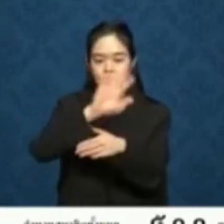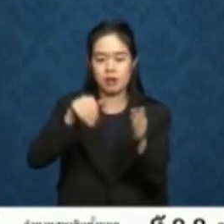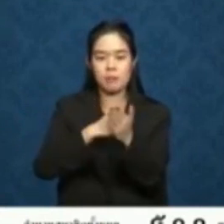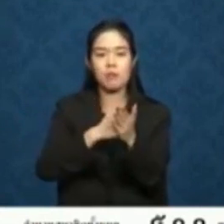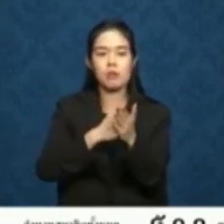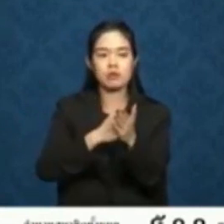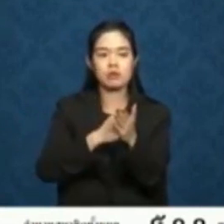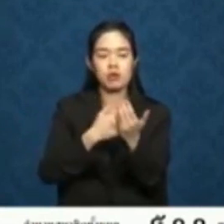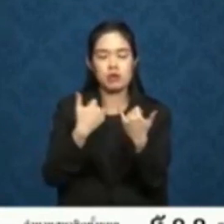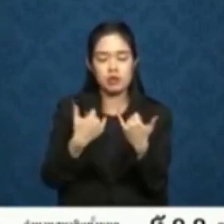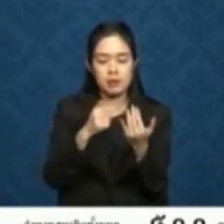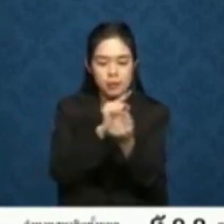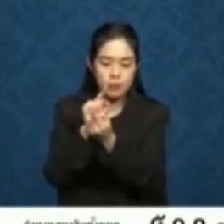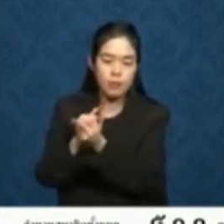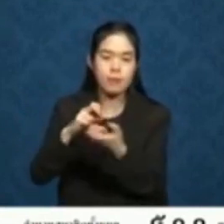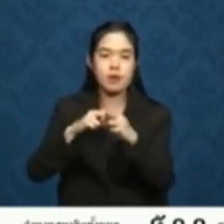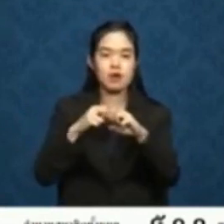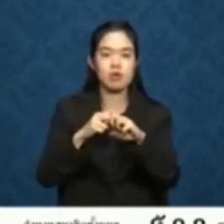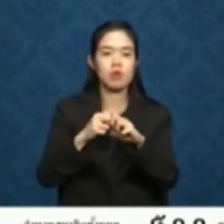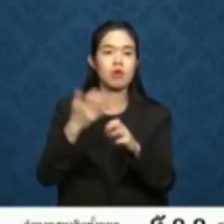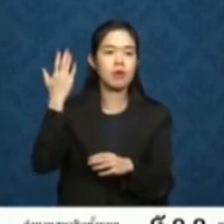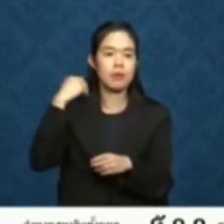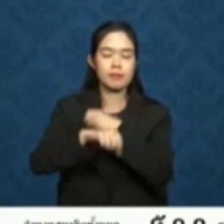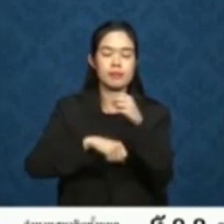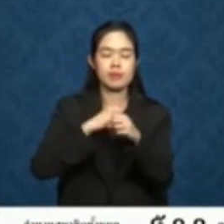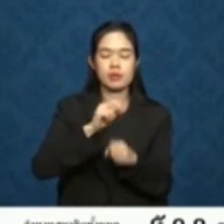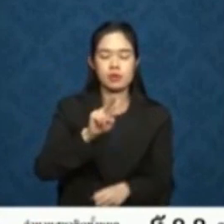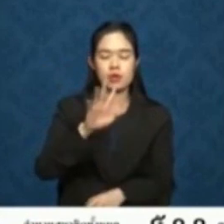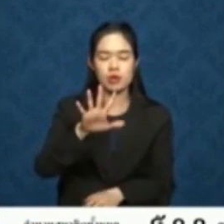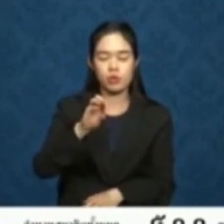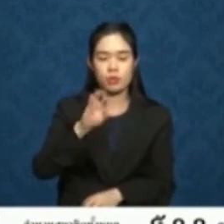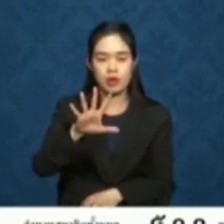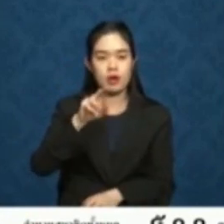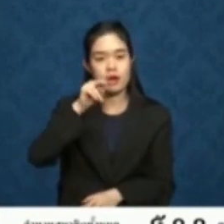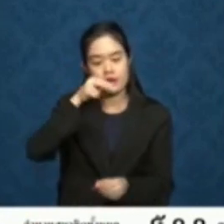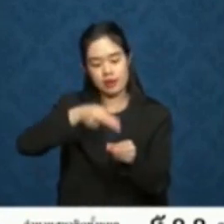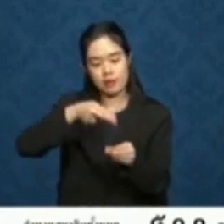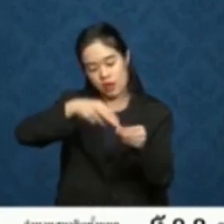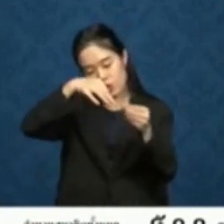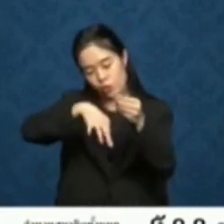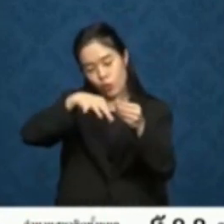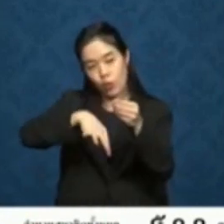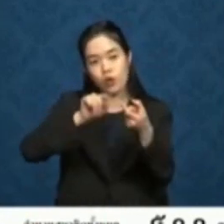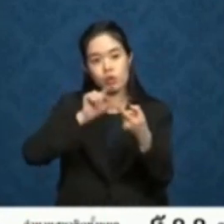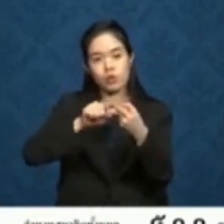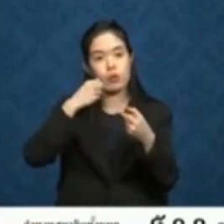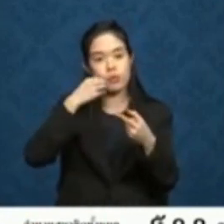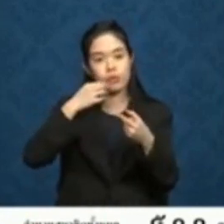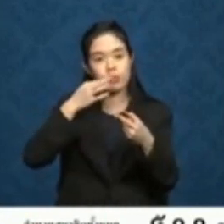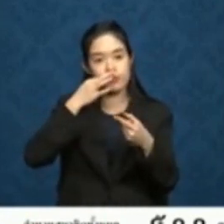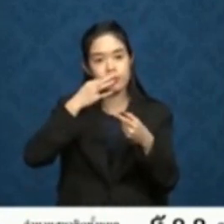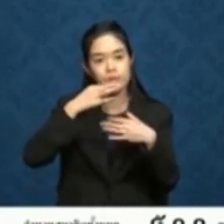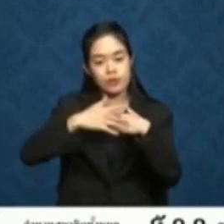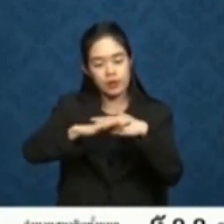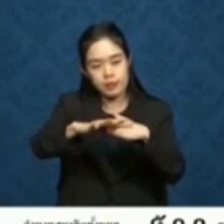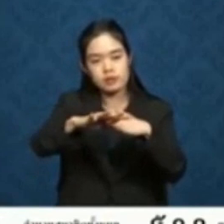ครับและจากข้อมูลในปี2565ครับพบการรั่วไหลของทะเลในชายทะเล